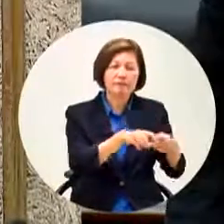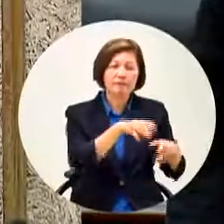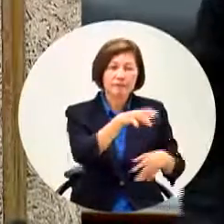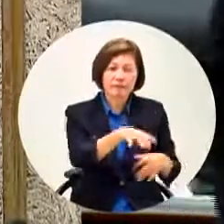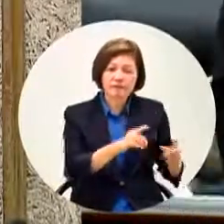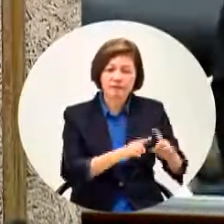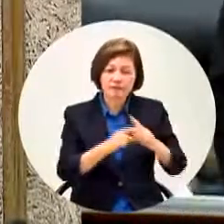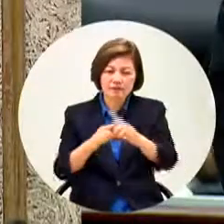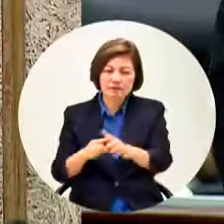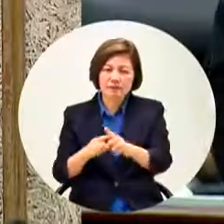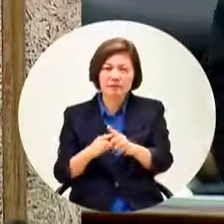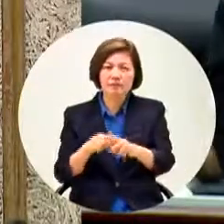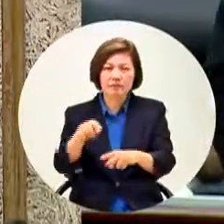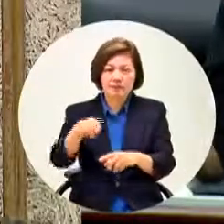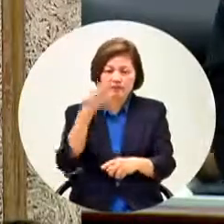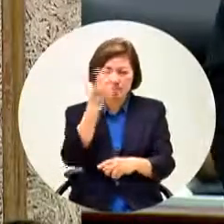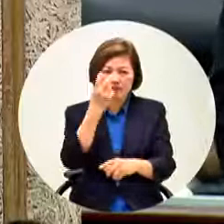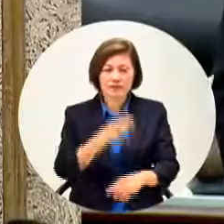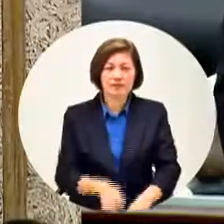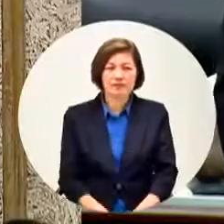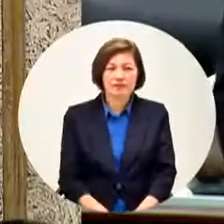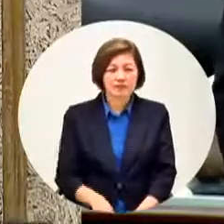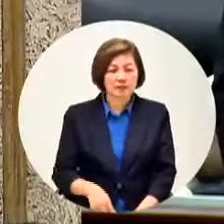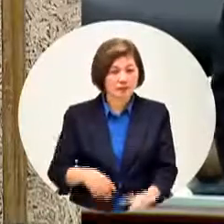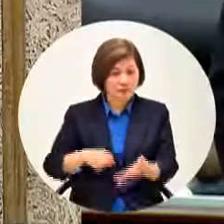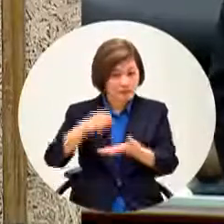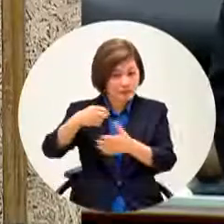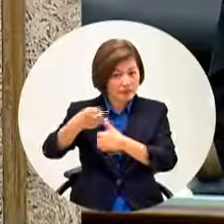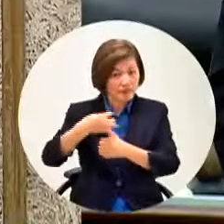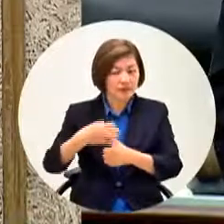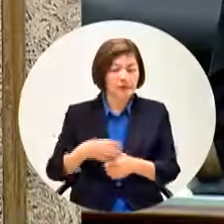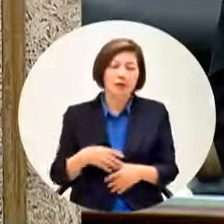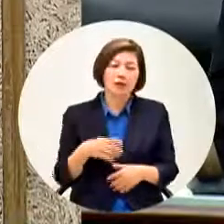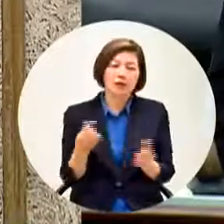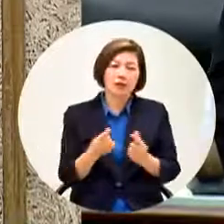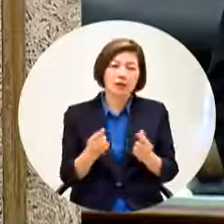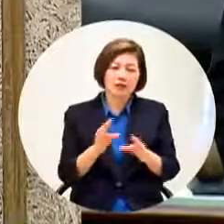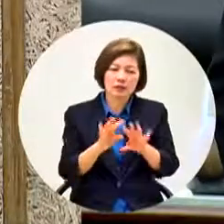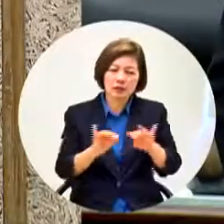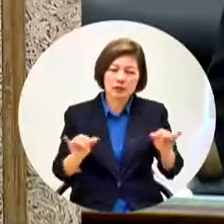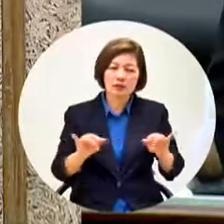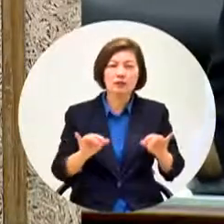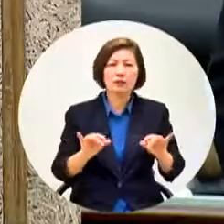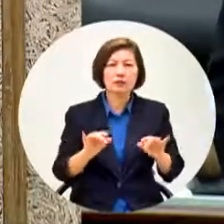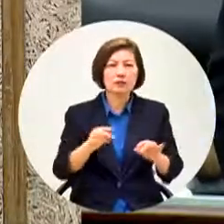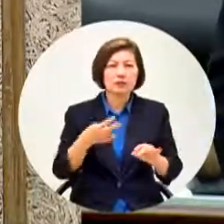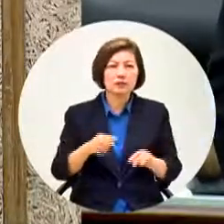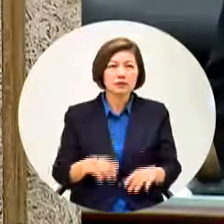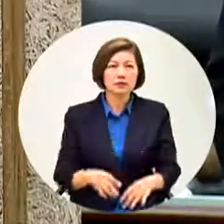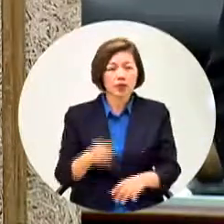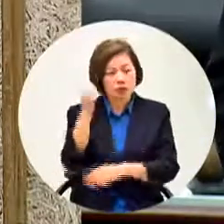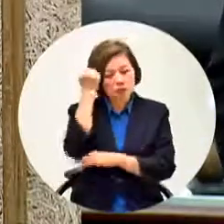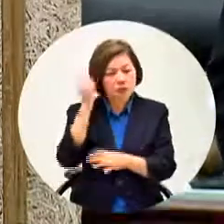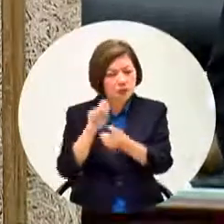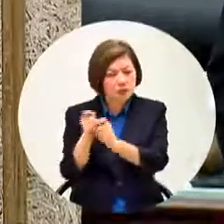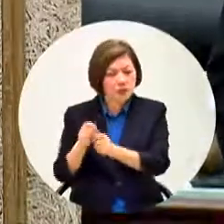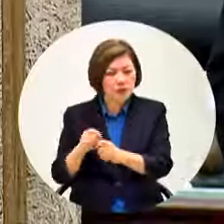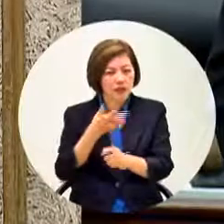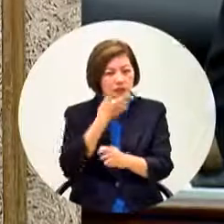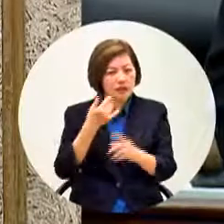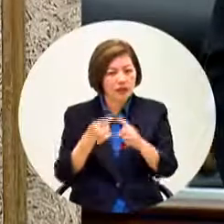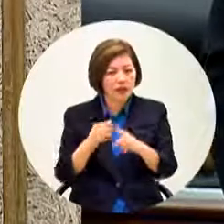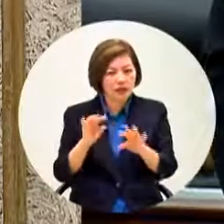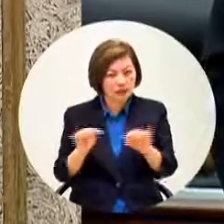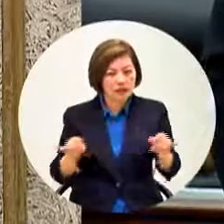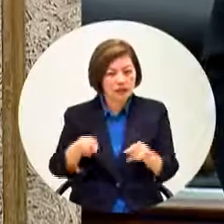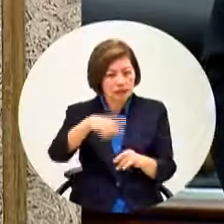照他拄啊议员这个建议吼，应该那大家包括这个土地拢是一个自治区的私人地吼，大家若讲哦，